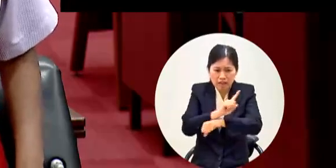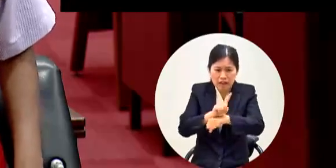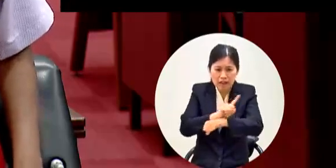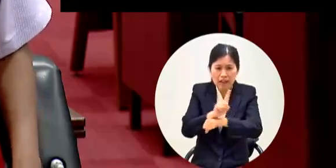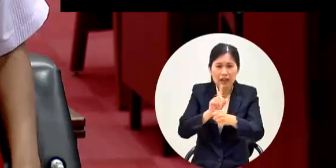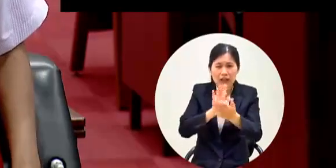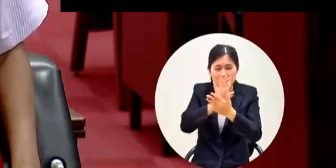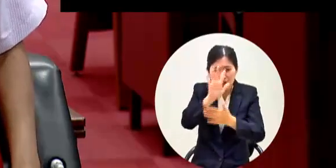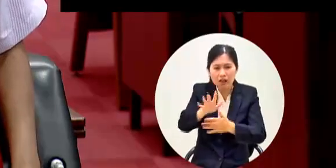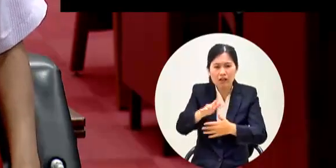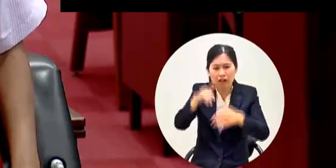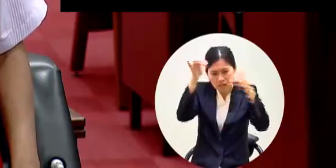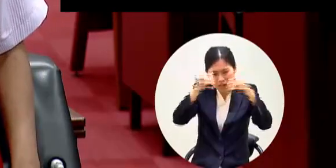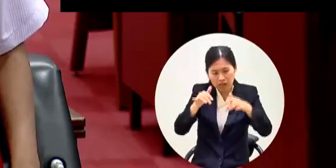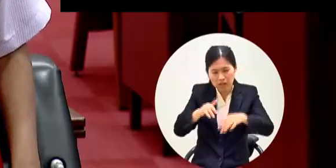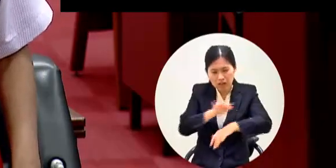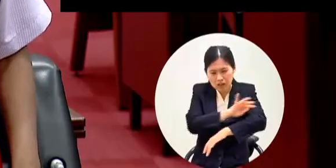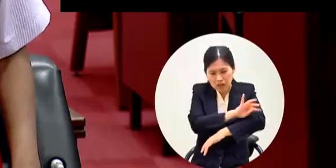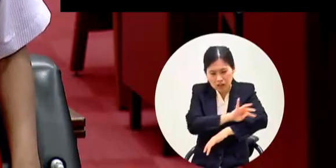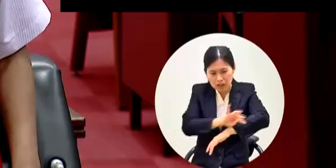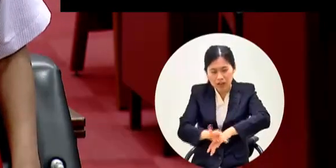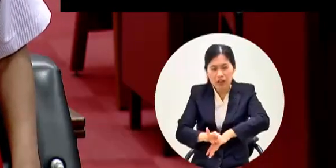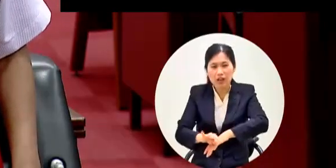浪费我们市政府的钱